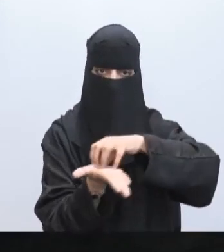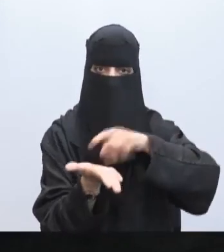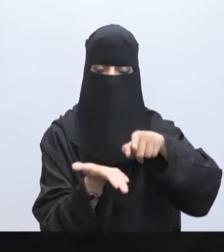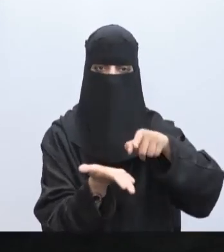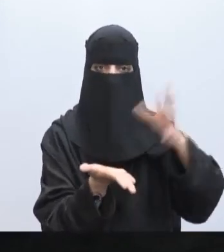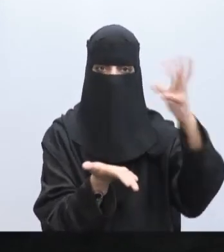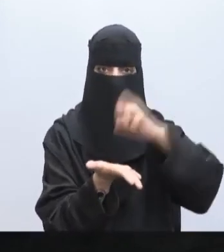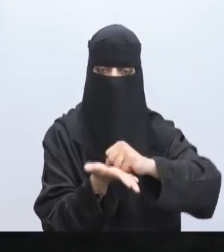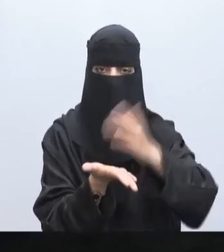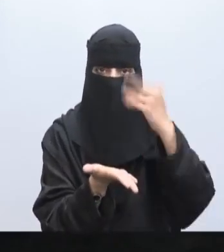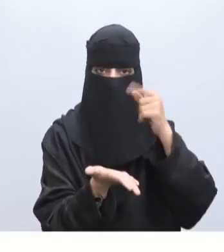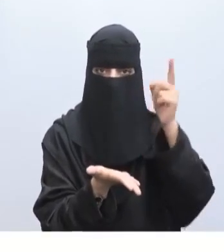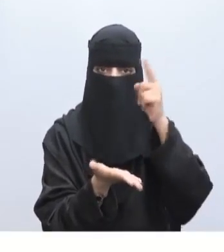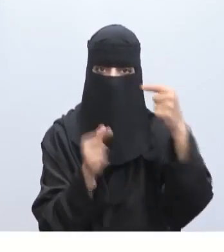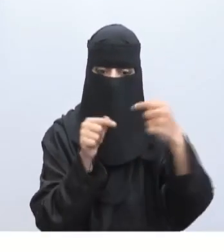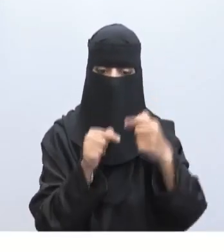من الاراضي